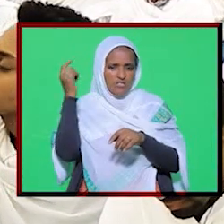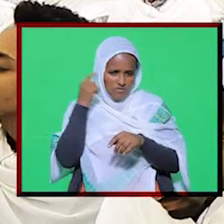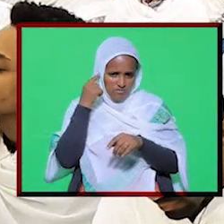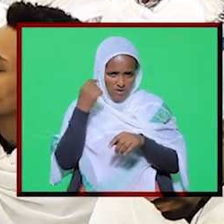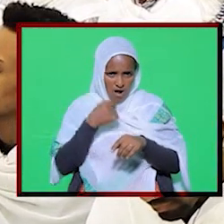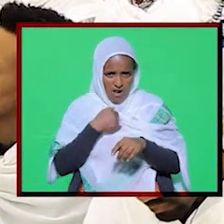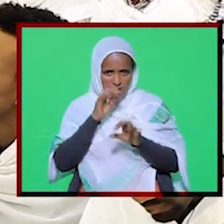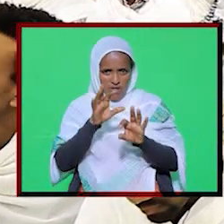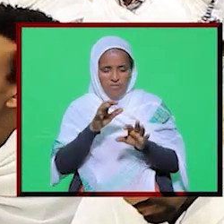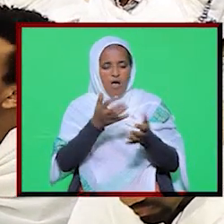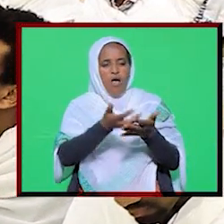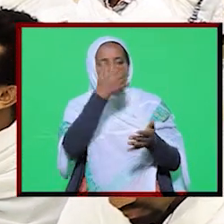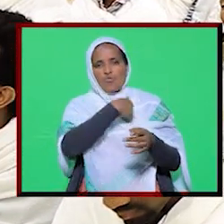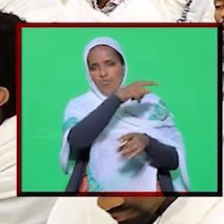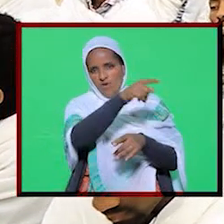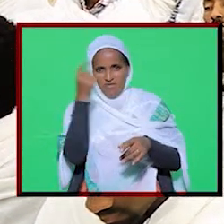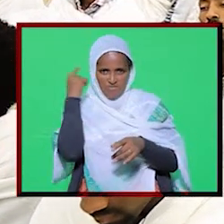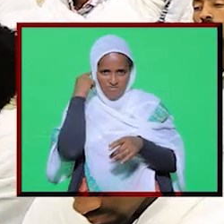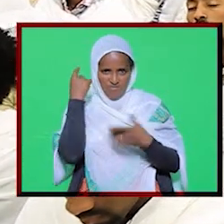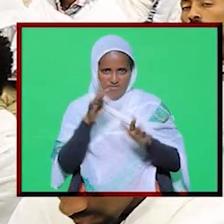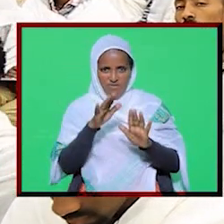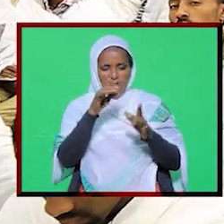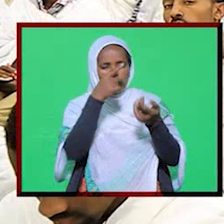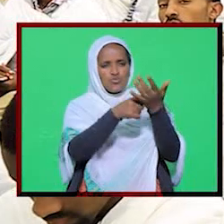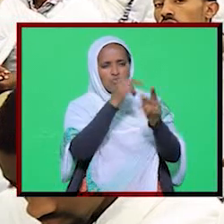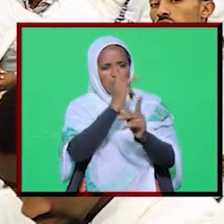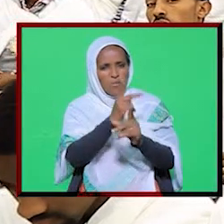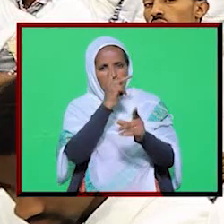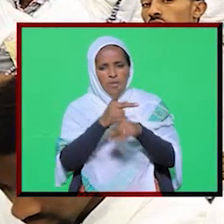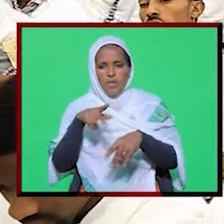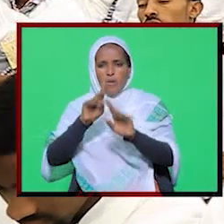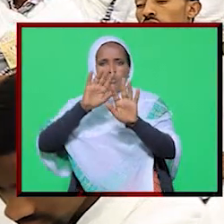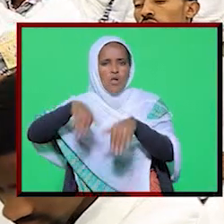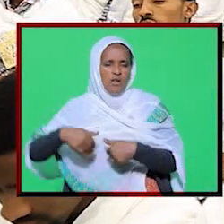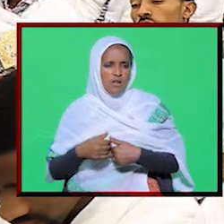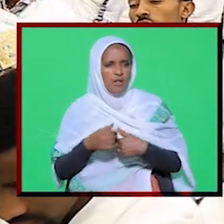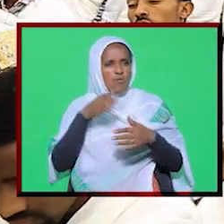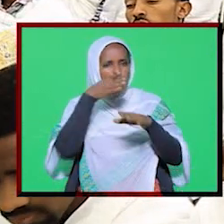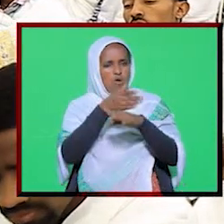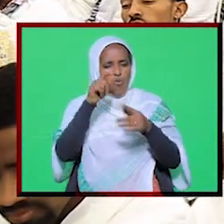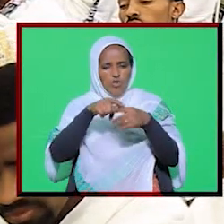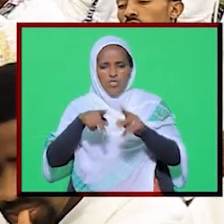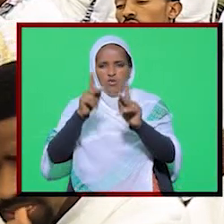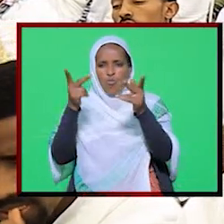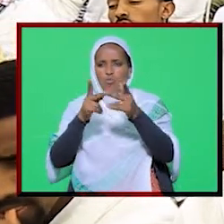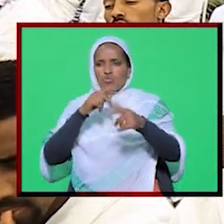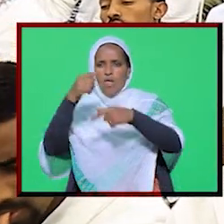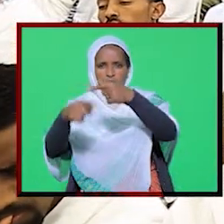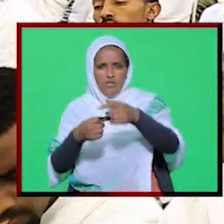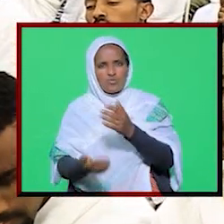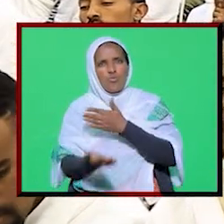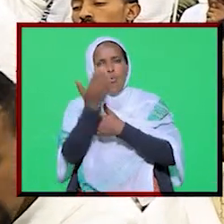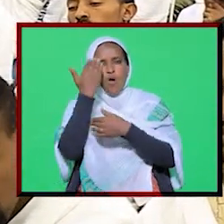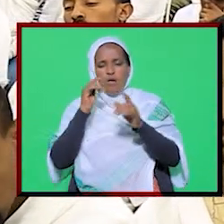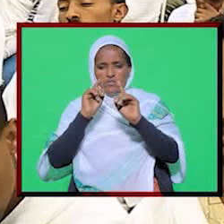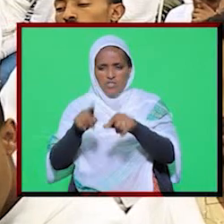የለ? ባለጠጋው ማለት ነው። ባለጠጋው ቢጠብቅ ገበሬው ቀረበት። በኋላ ወደ እርሻ መሬት ሄደ።